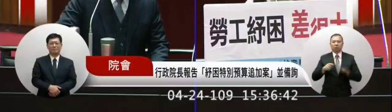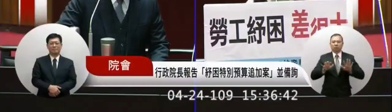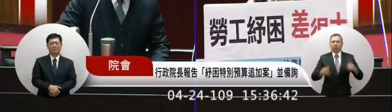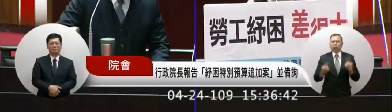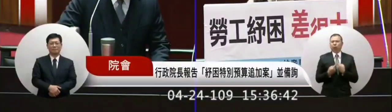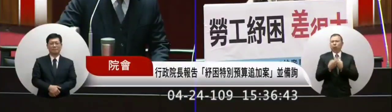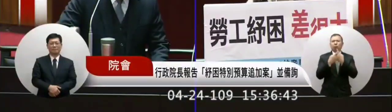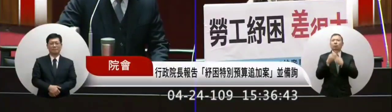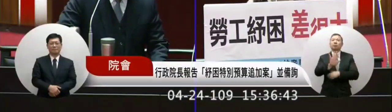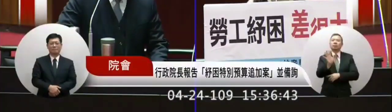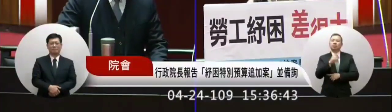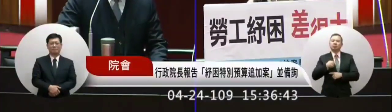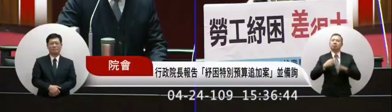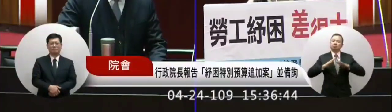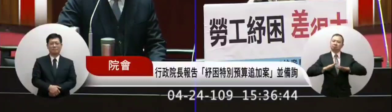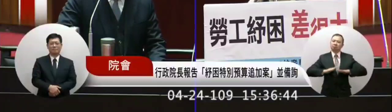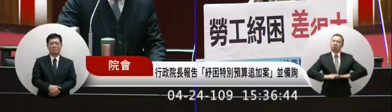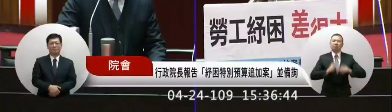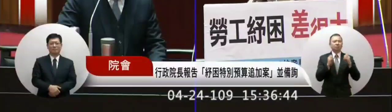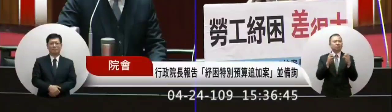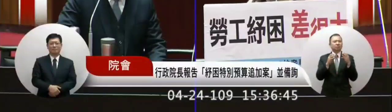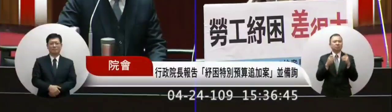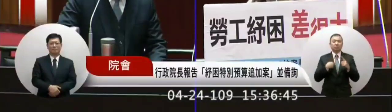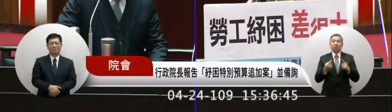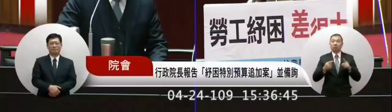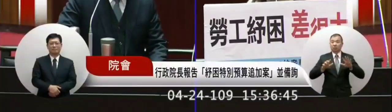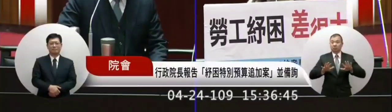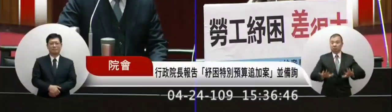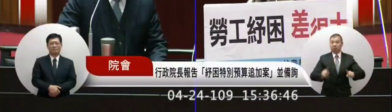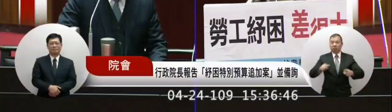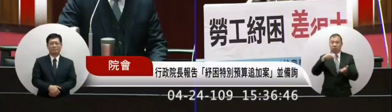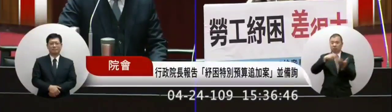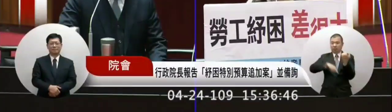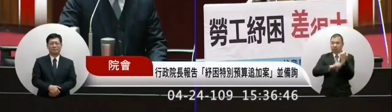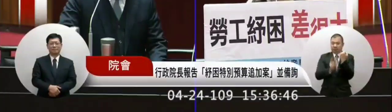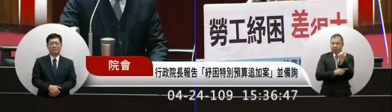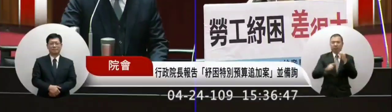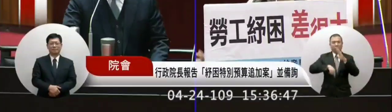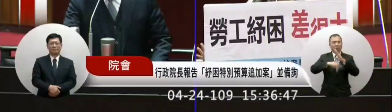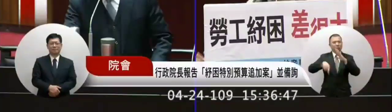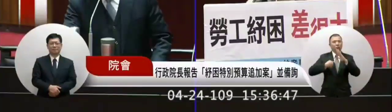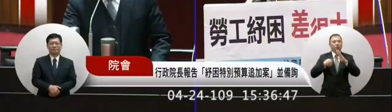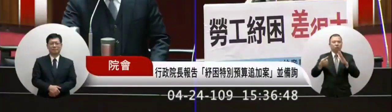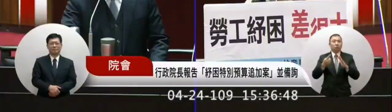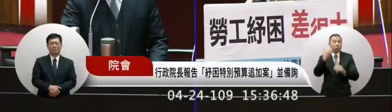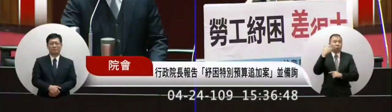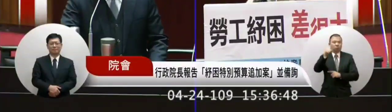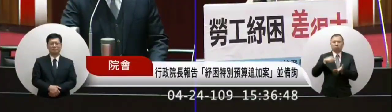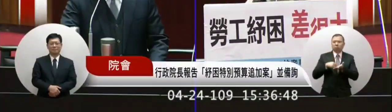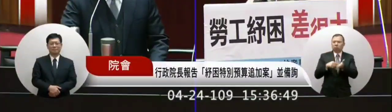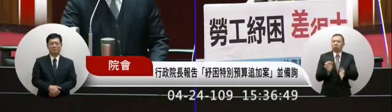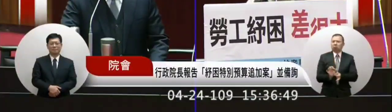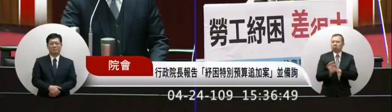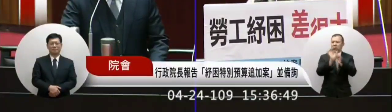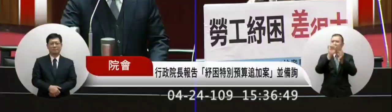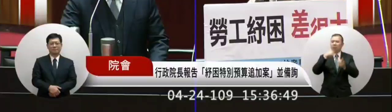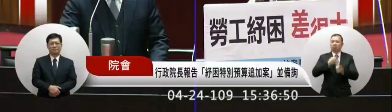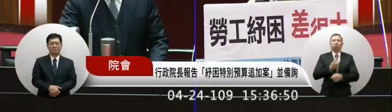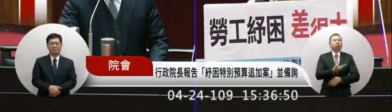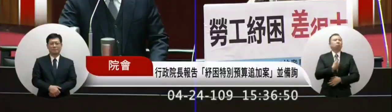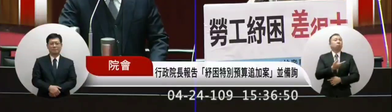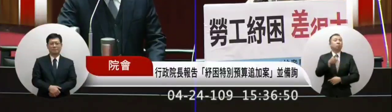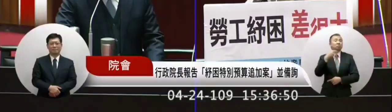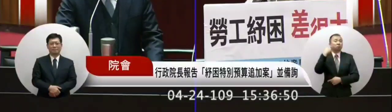因为这既然也立法院都已经打开天花板了，所以我想先请问，第一个是振兴现在这样你认为够不